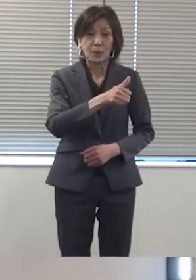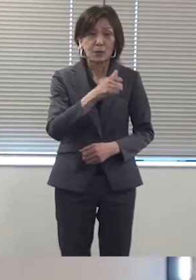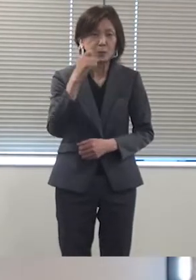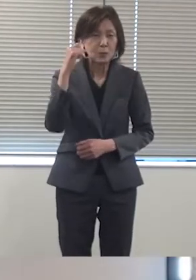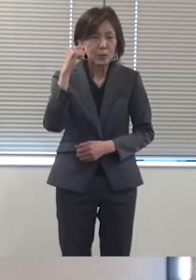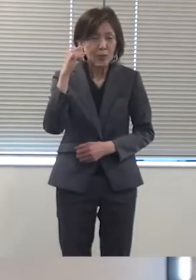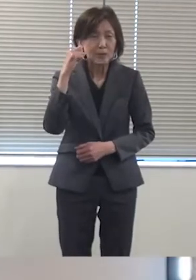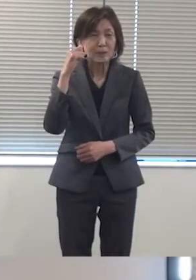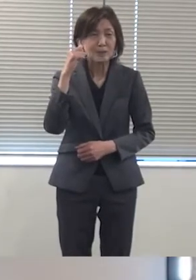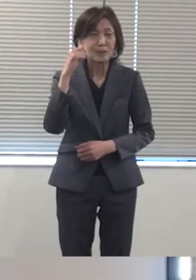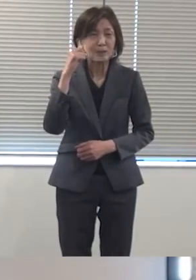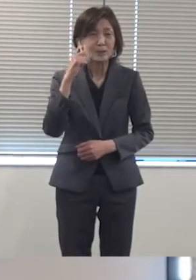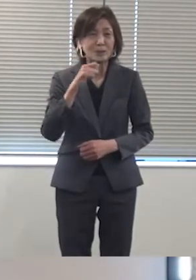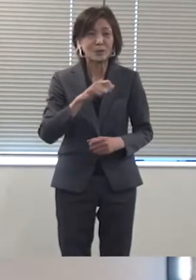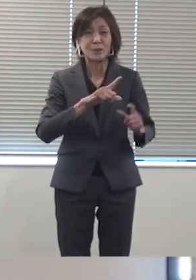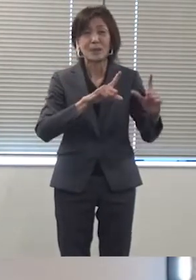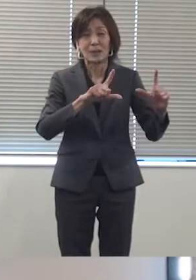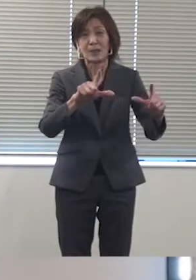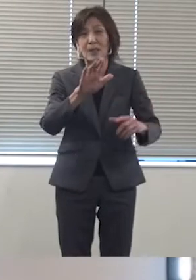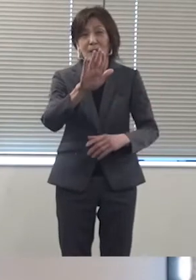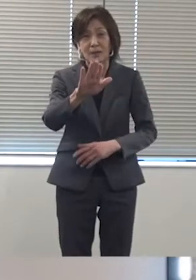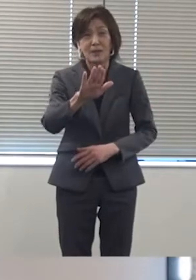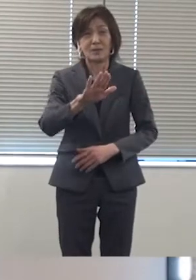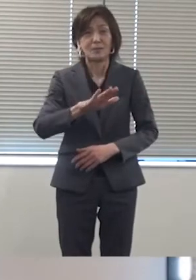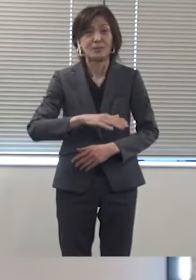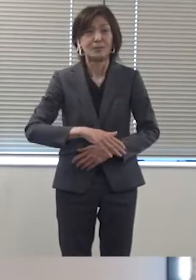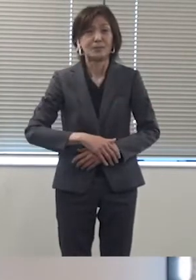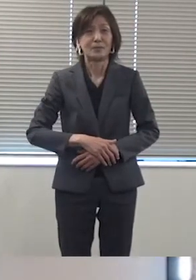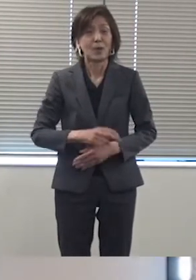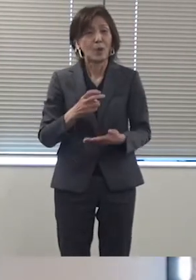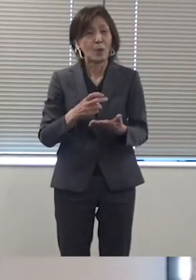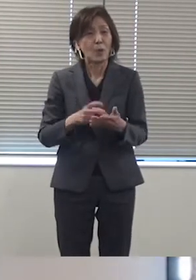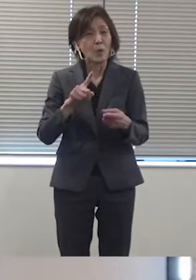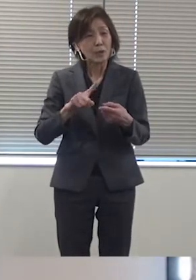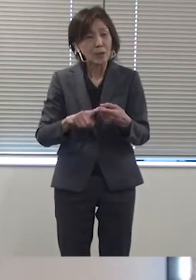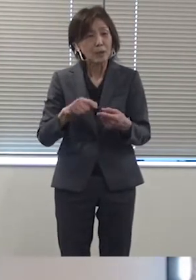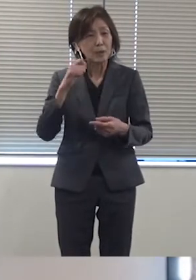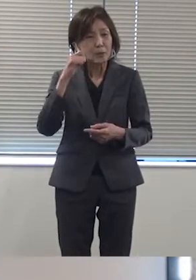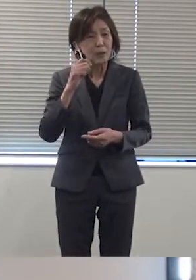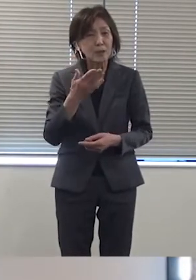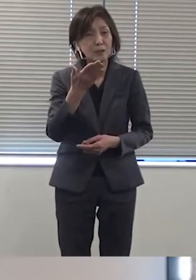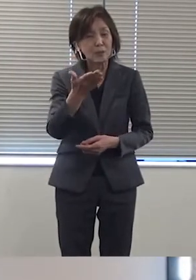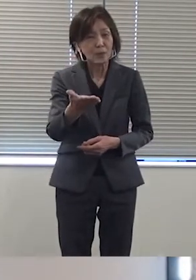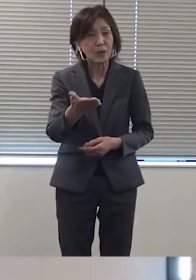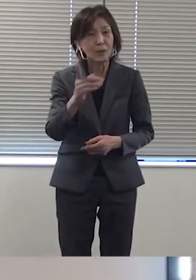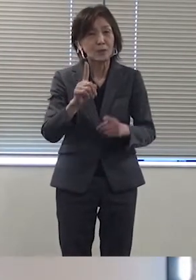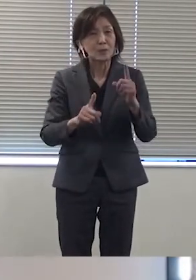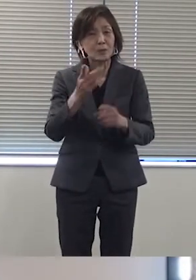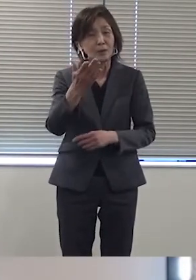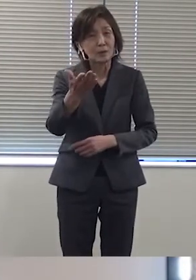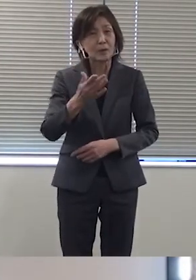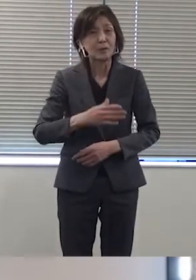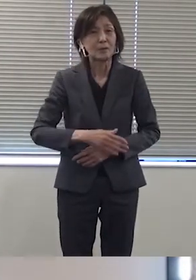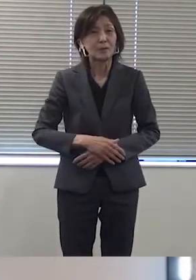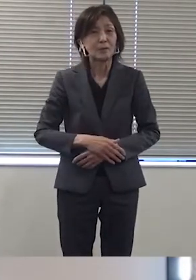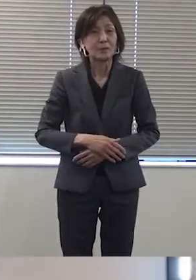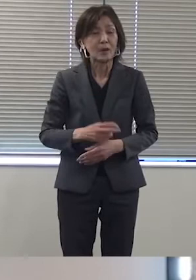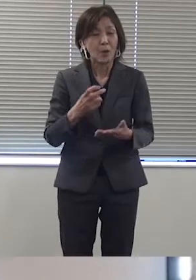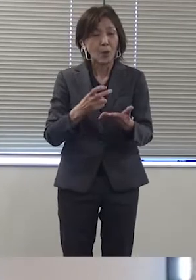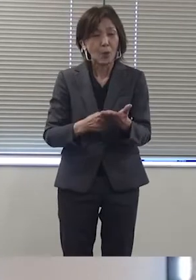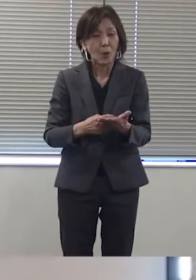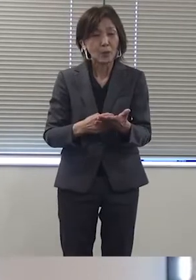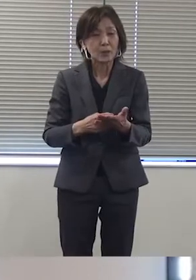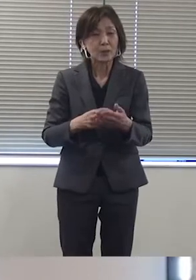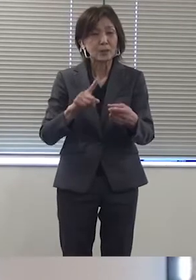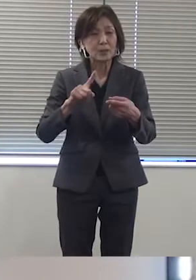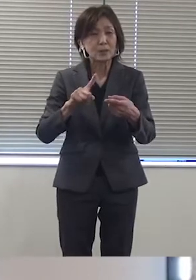だけ違う感じです。できない、法律的に本来できないから、できないのか、予算がかかる